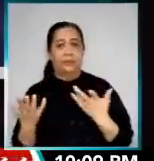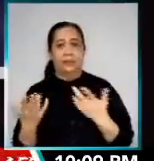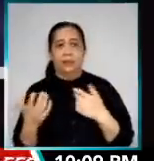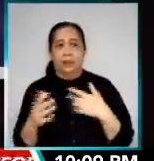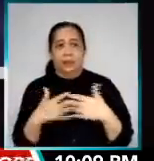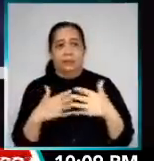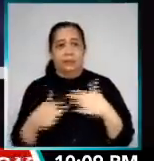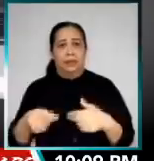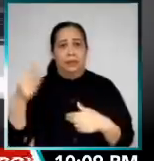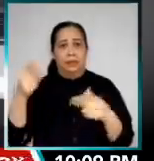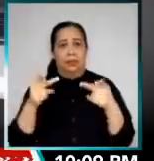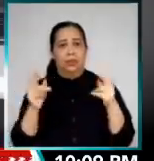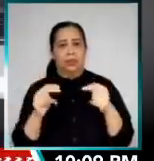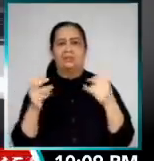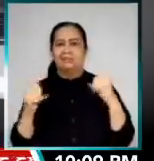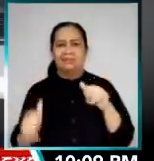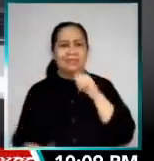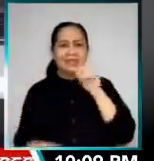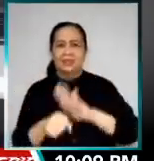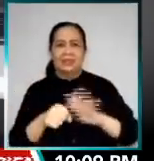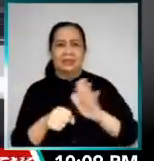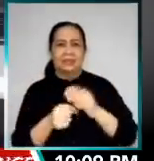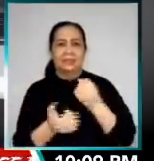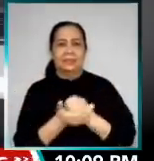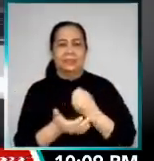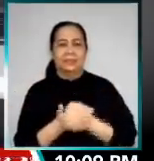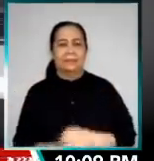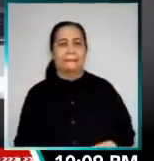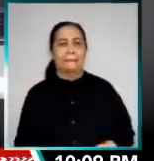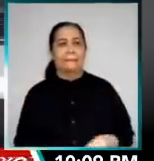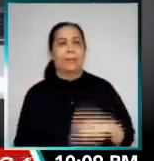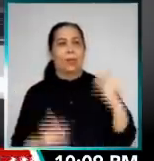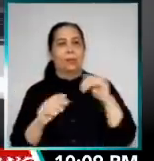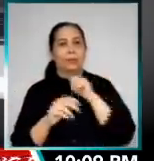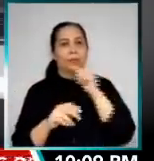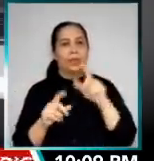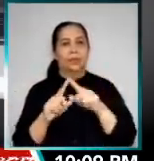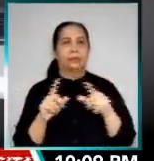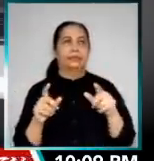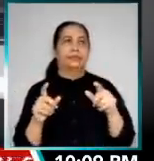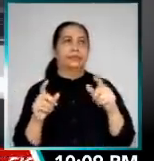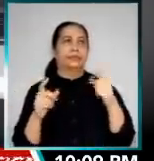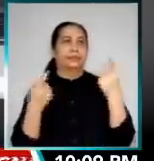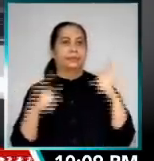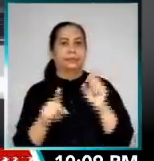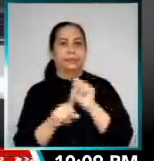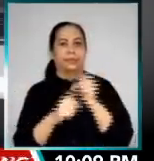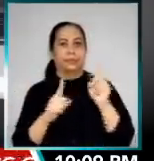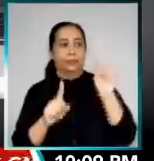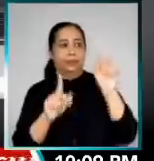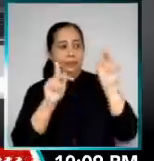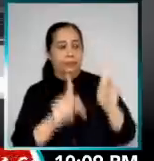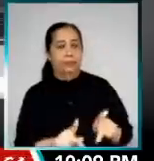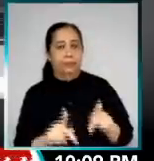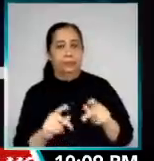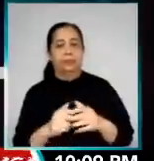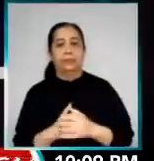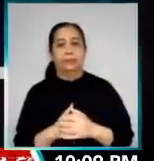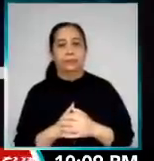posisyon mo, hindi pa rin sapat. Huwag nating paabutin sa isang sitwasyon na ang isang tao ay